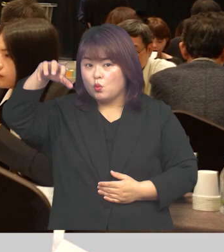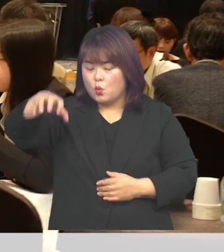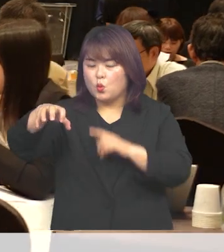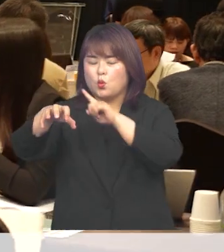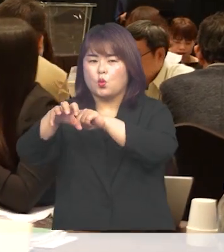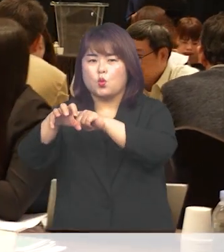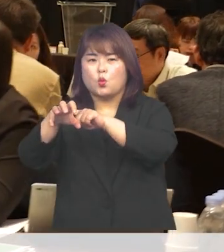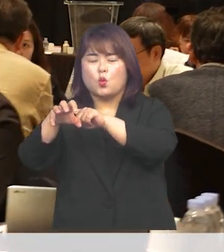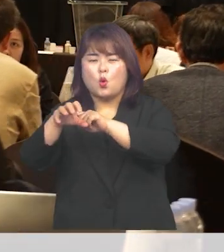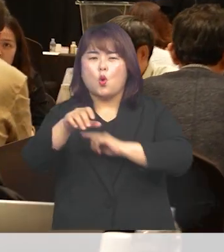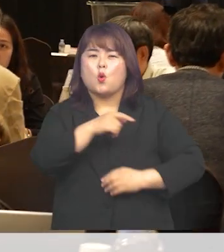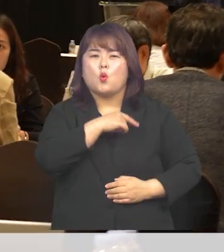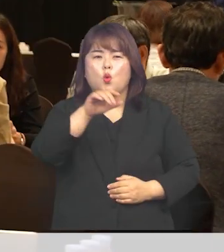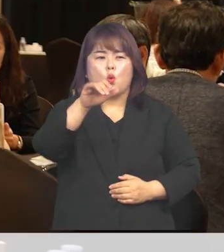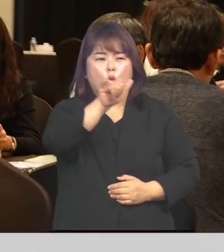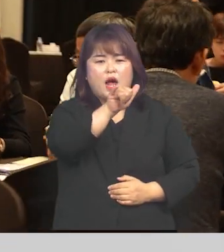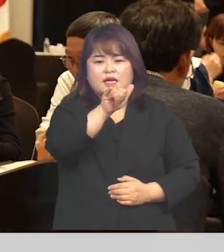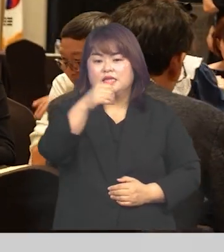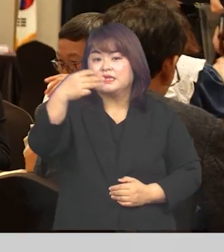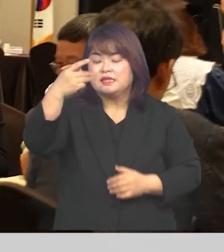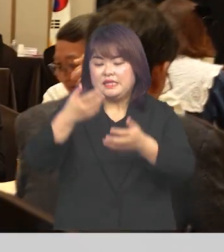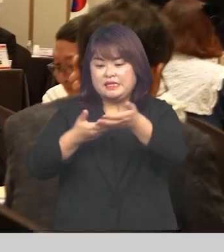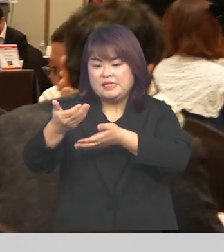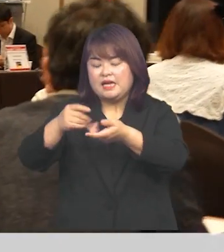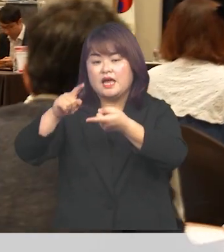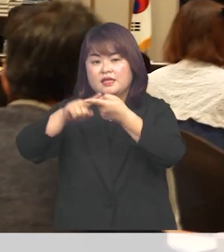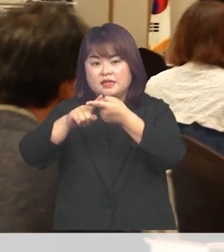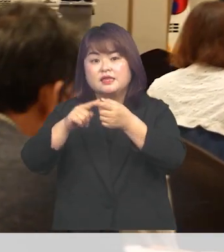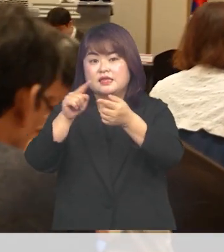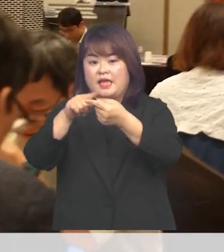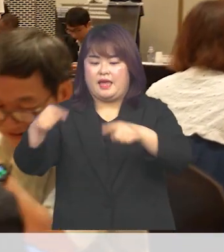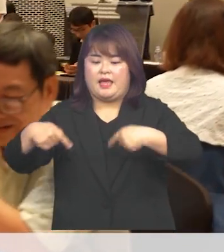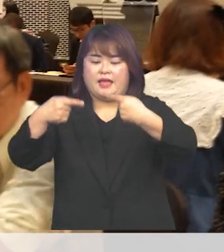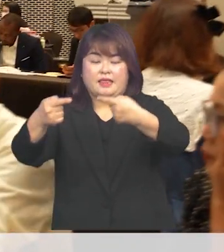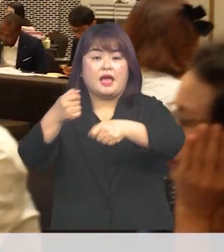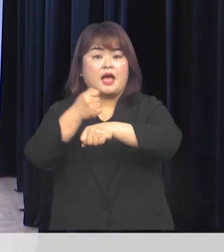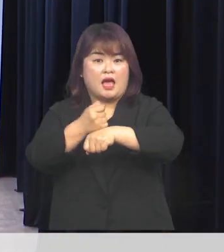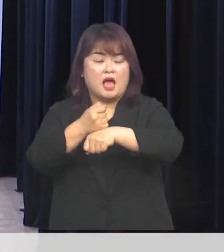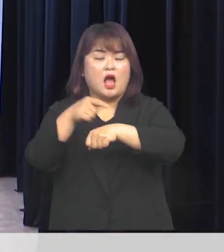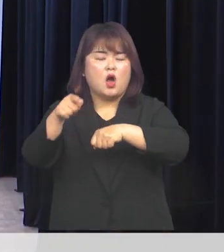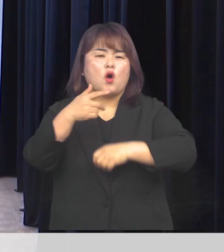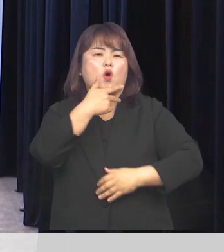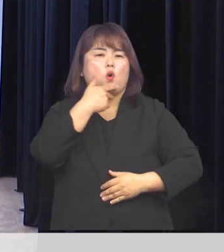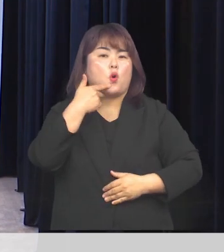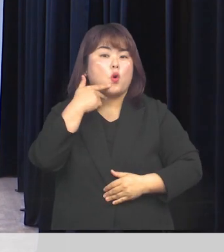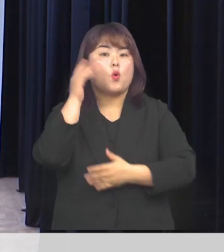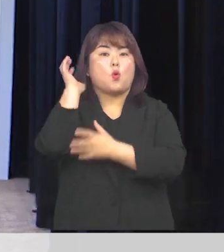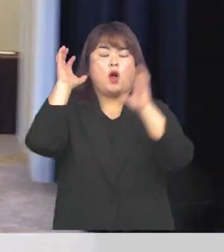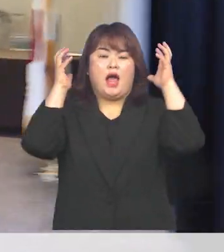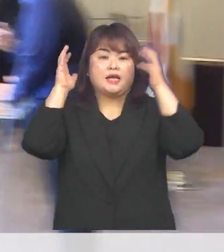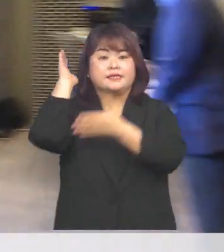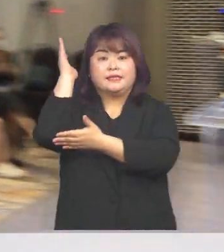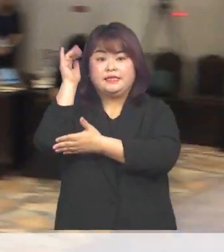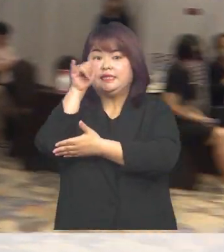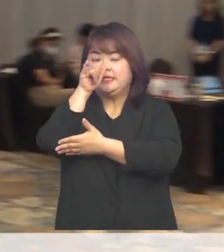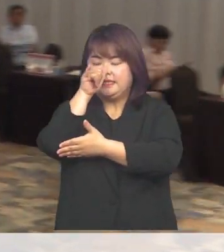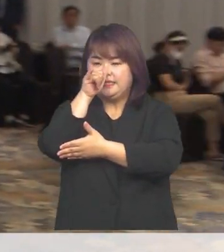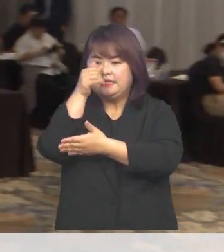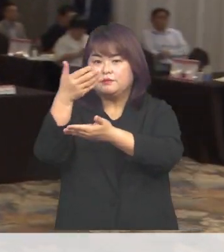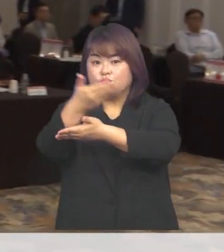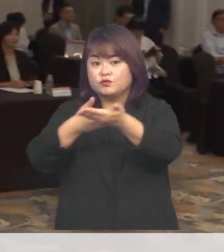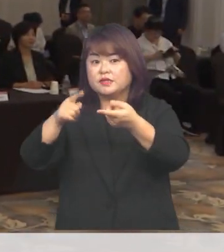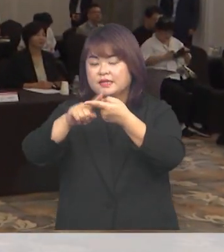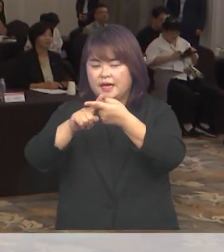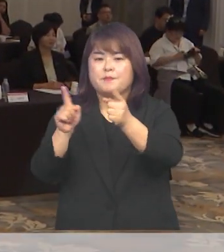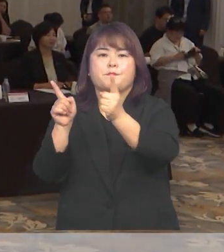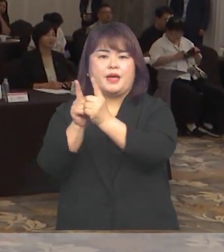컨벤션에서 열린 용인시 Y트레이드 첨단산업 수출상담회에 참석했습니다. 이 시장은 영어로 환영사를 하며 해외